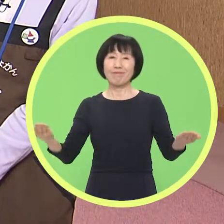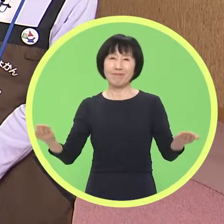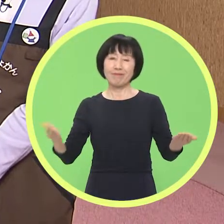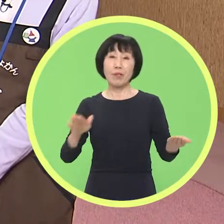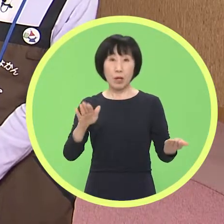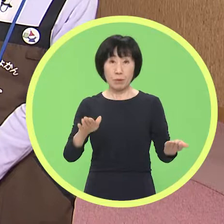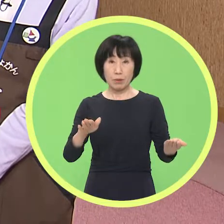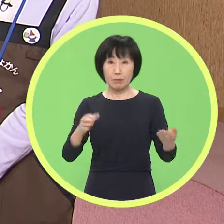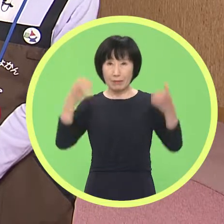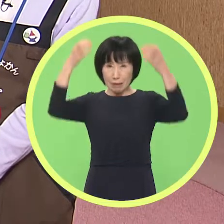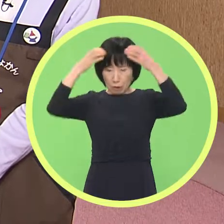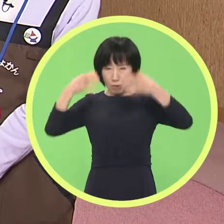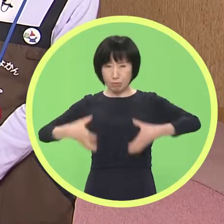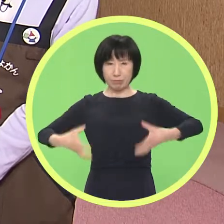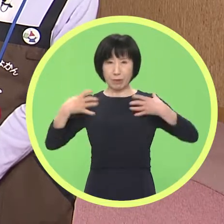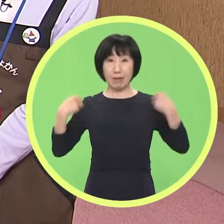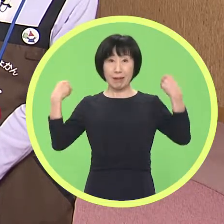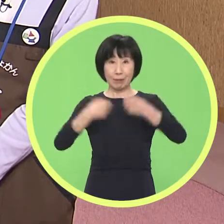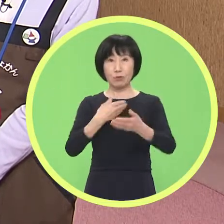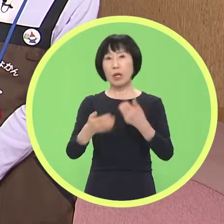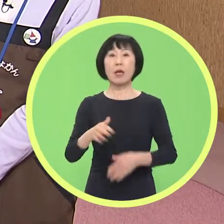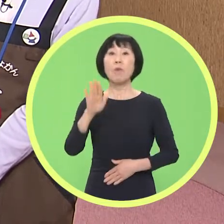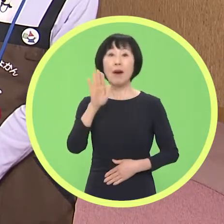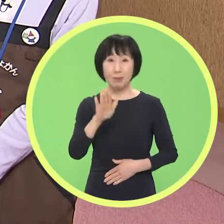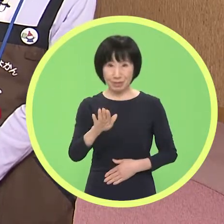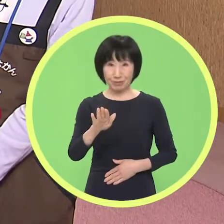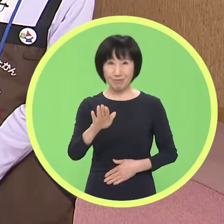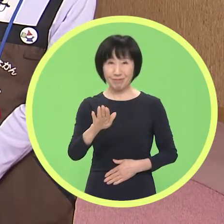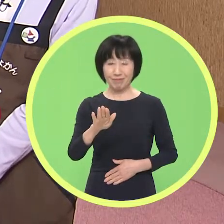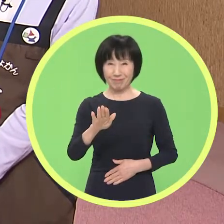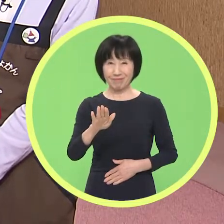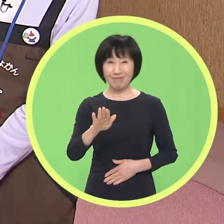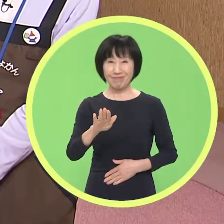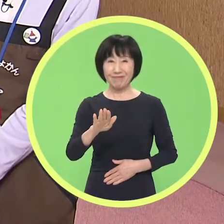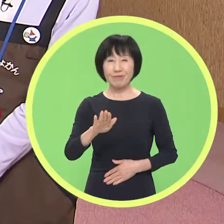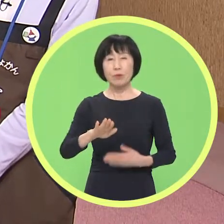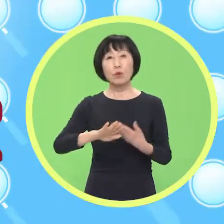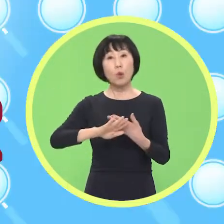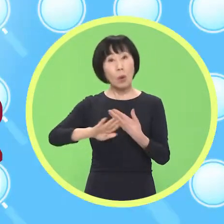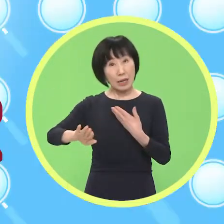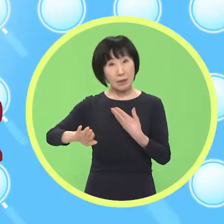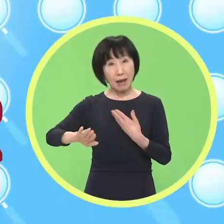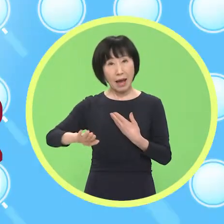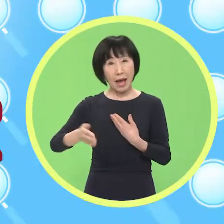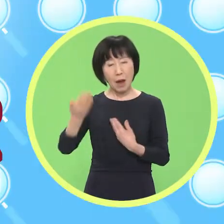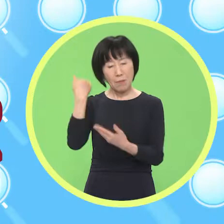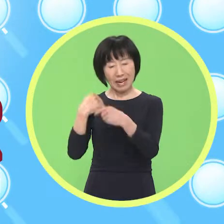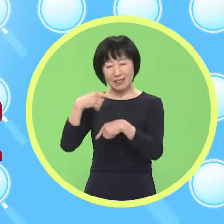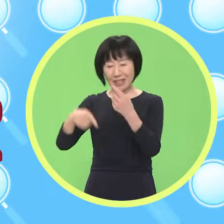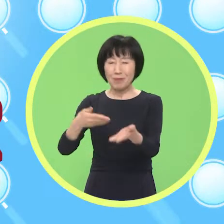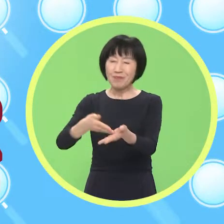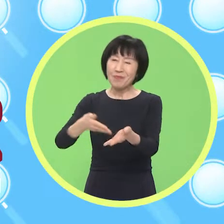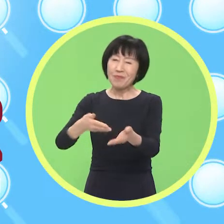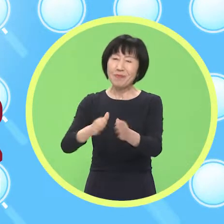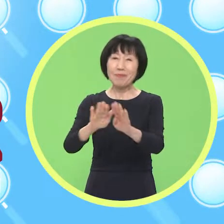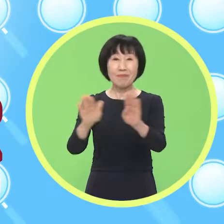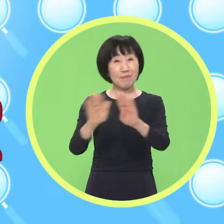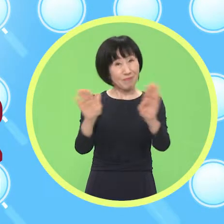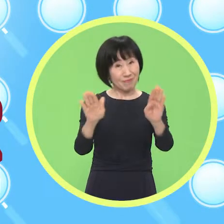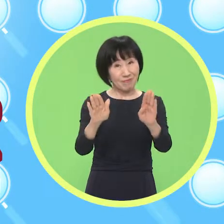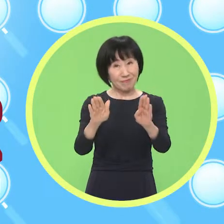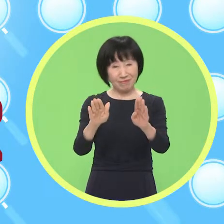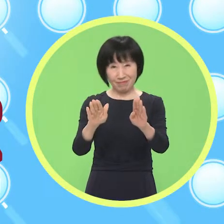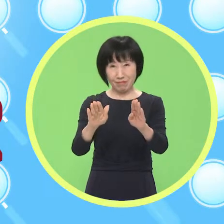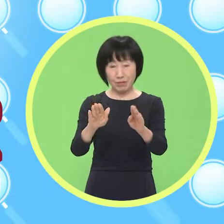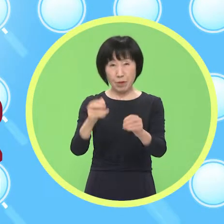道具の展示や鎧や兜を着る体験イベントなどを予定しています。他にも昔話を取り入れたお話し